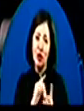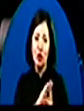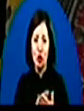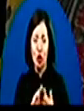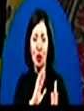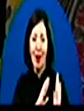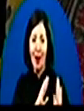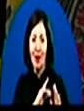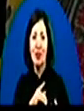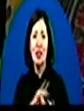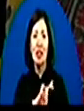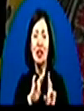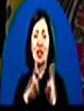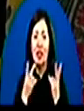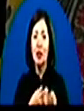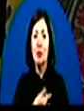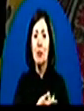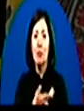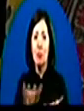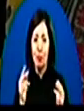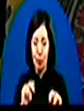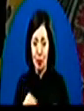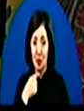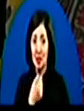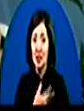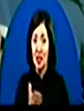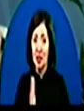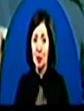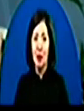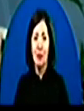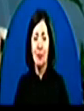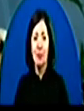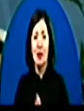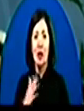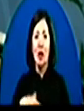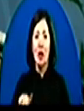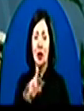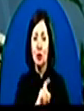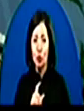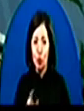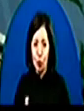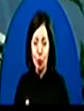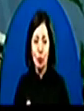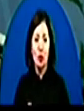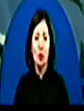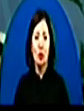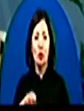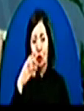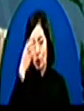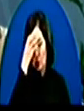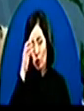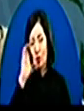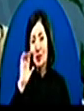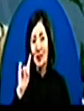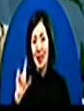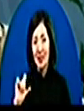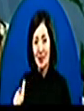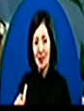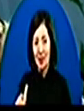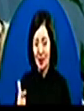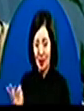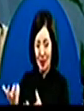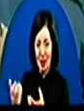хандлагыг нийгэмд суулгаж гэнэ гэдгийг хэлж байсан. Арт хүм мэн бас төр засгаас авч хэрэгжүүлж